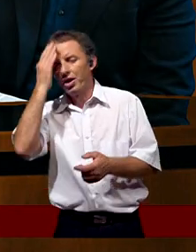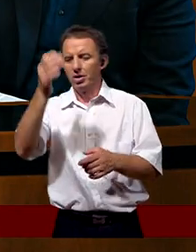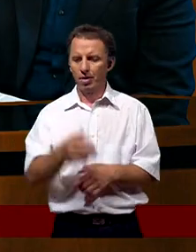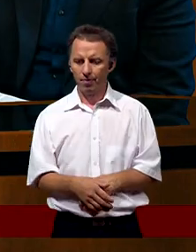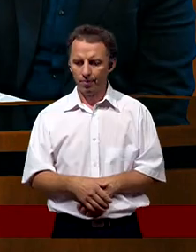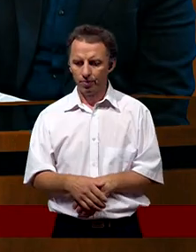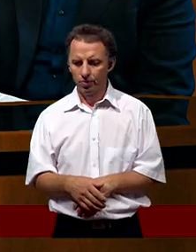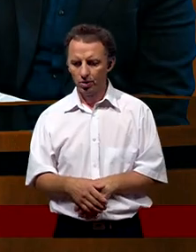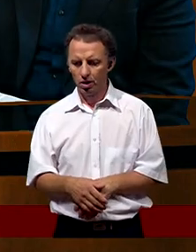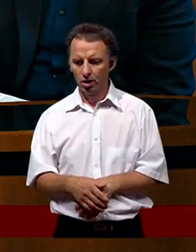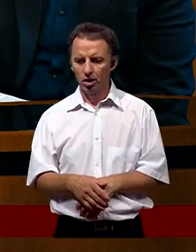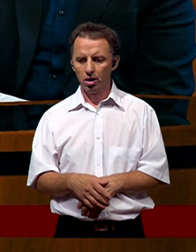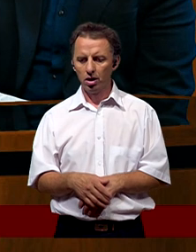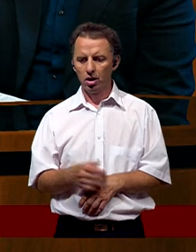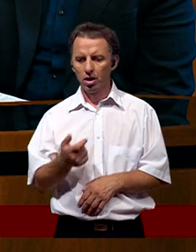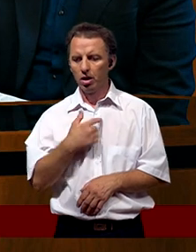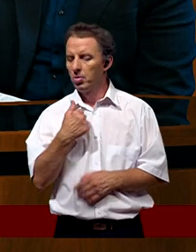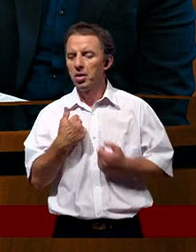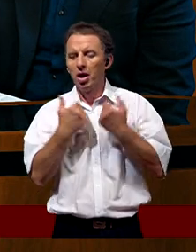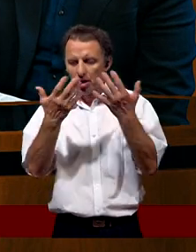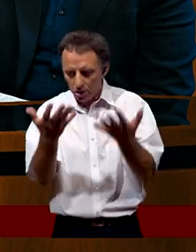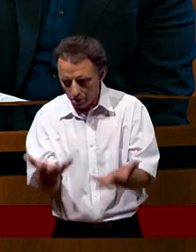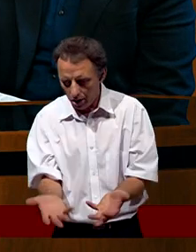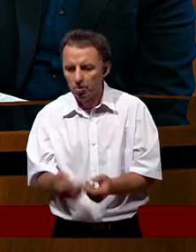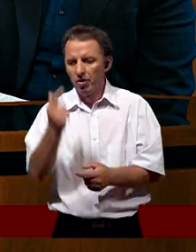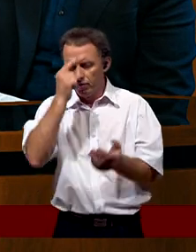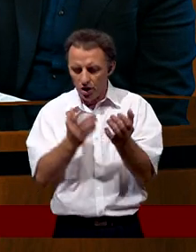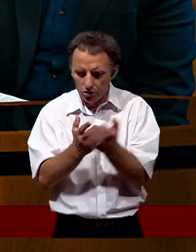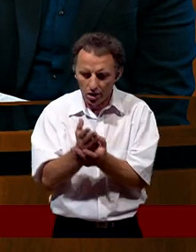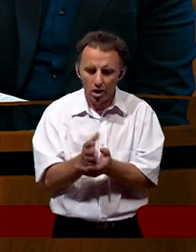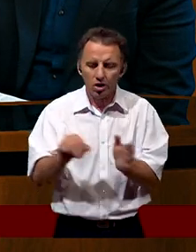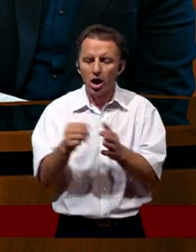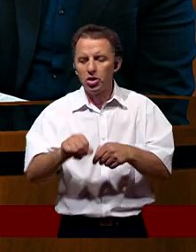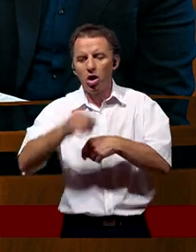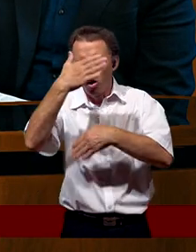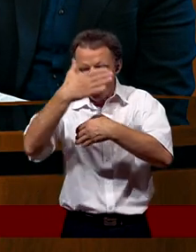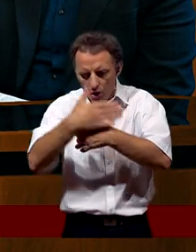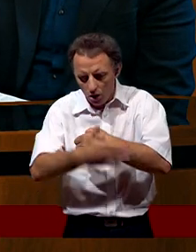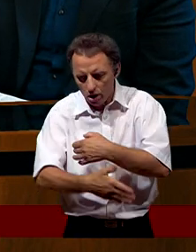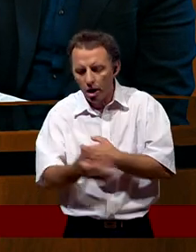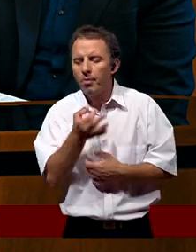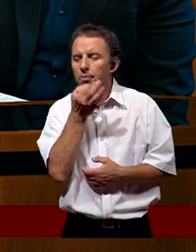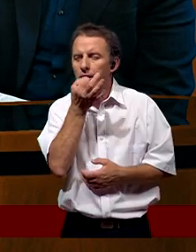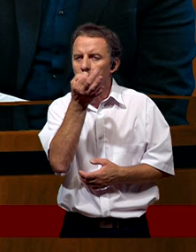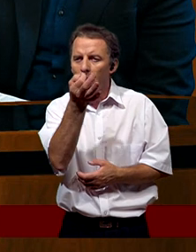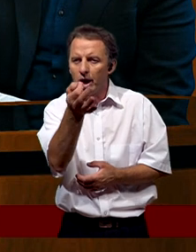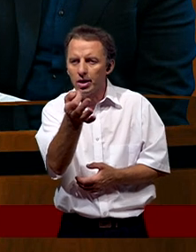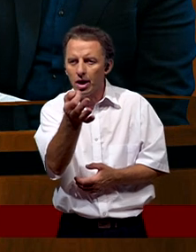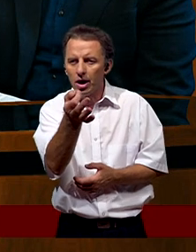wiesz. Także niby chcemy, niby wierzymy, ale nie do końca. I